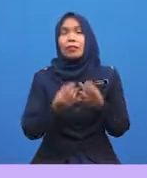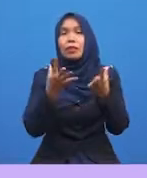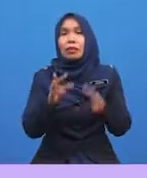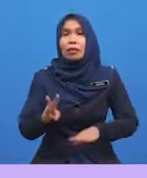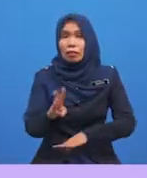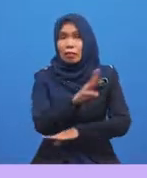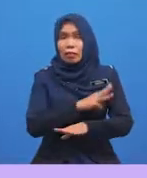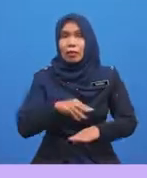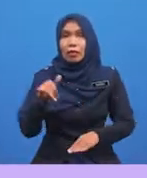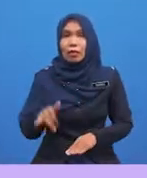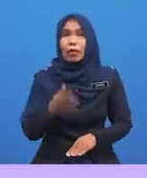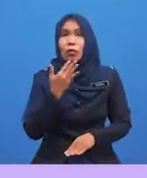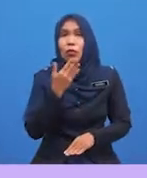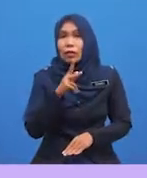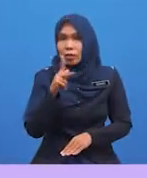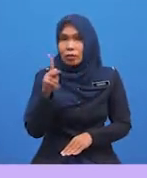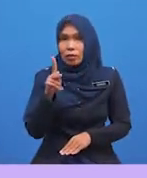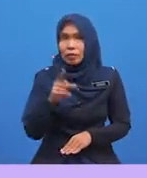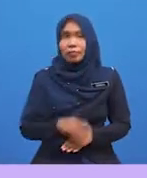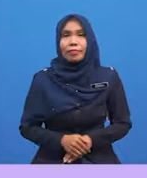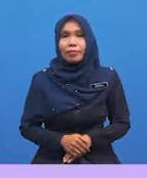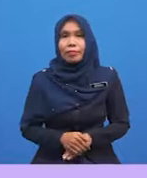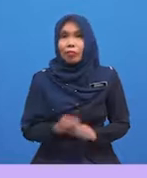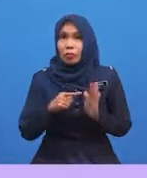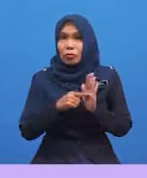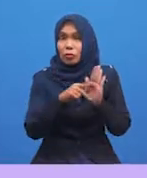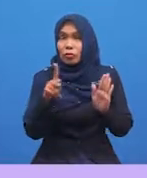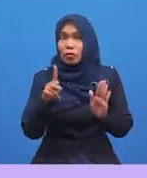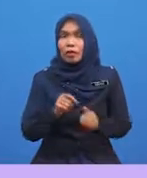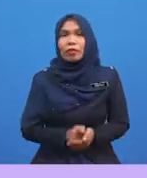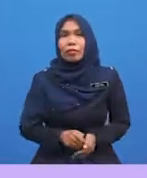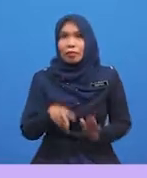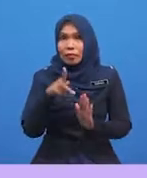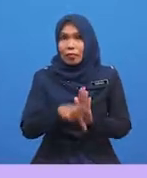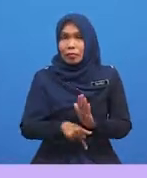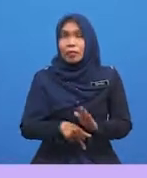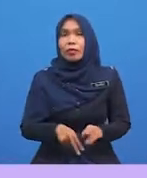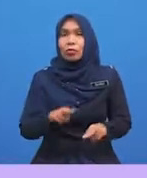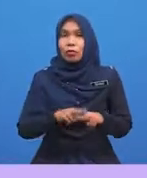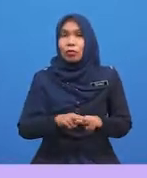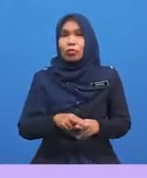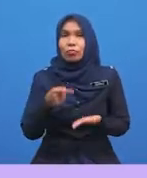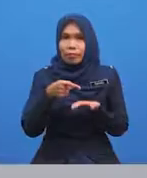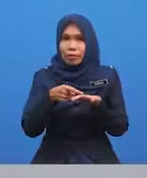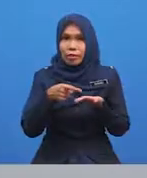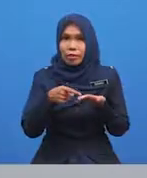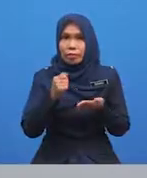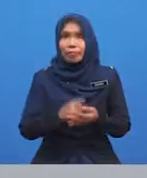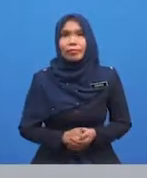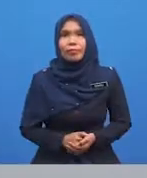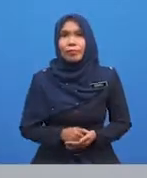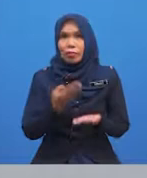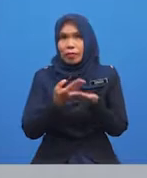berwarna kuning yang menunjukkan kawasan berpenduduk jarang.